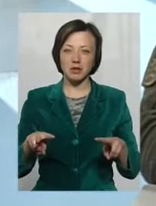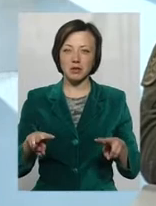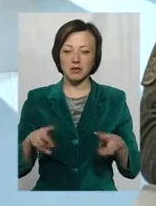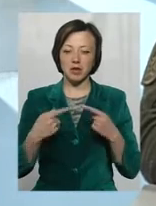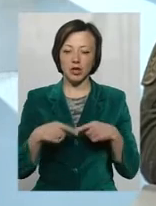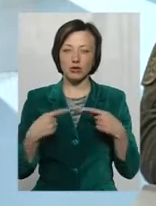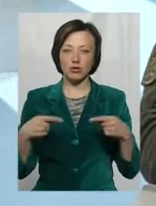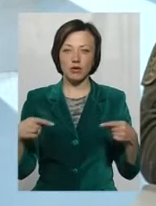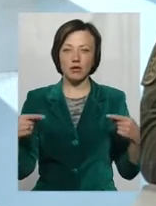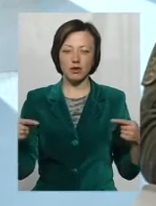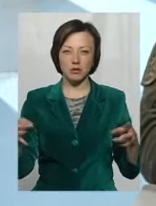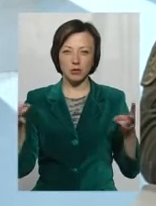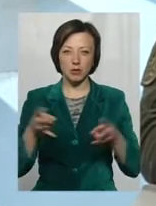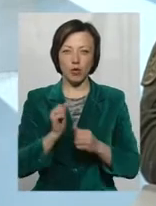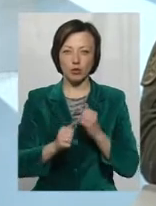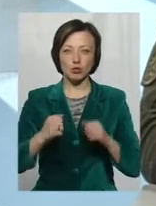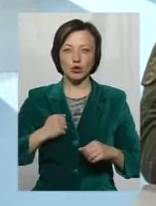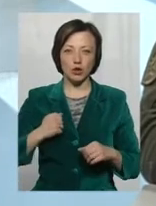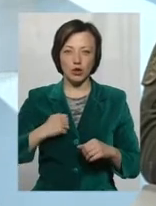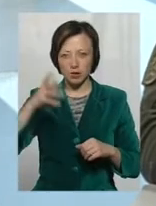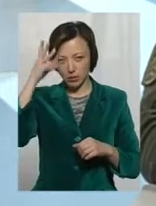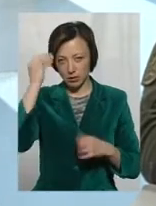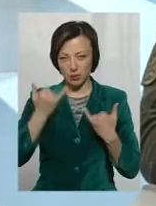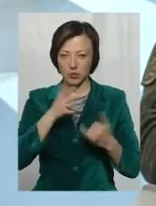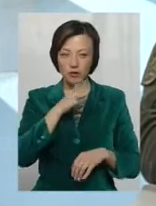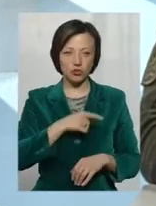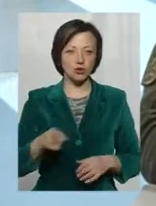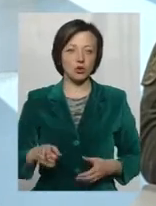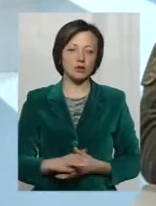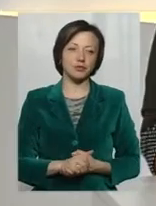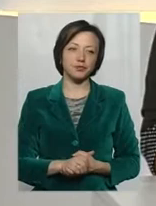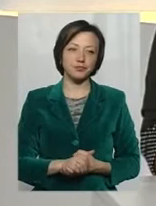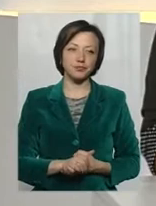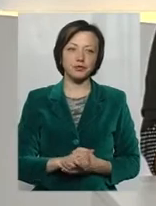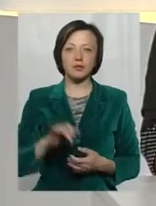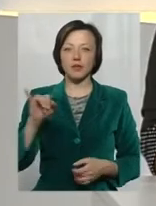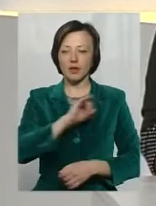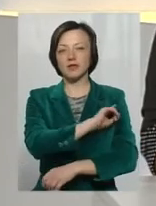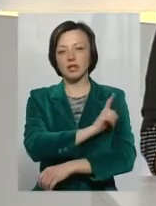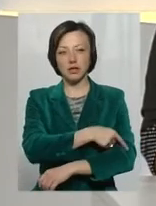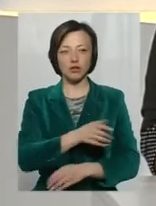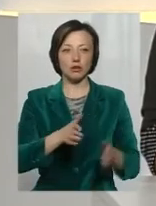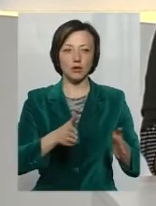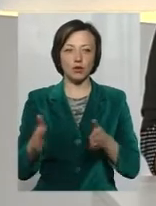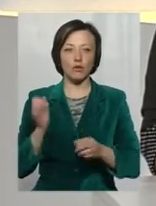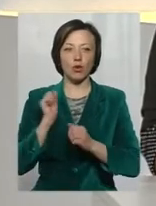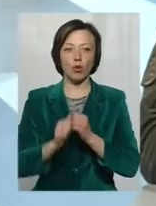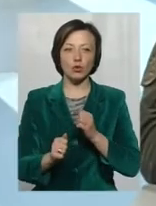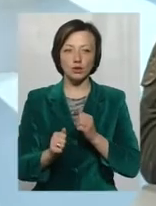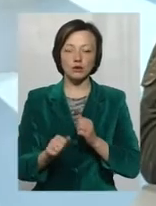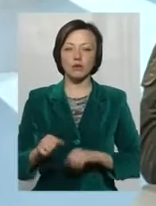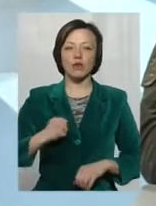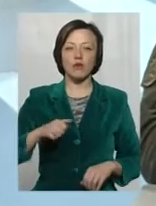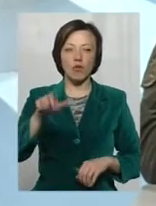які потрібно кожному солдатові в теперішній час. І, звичайно, це фізична підготовка, тому що кожний